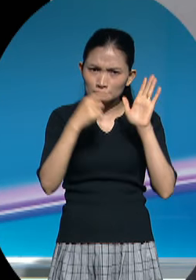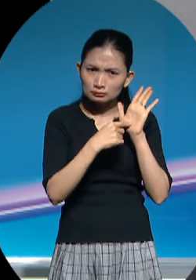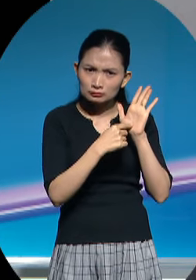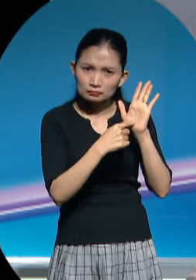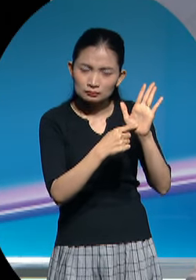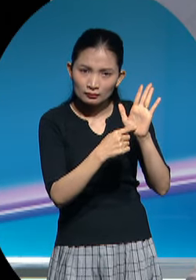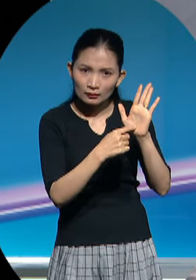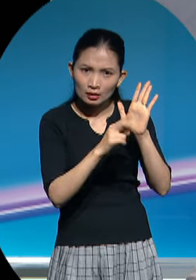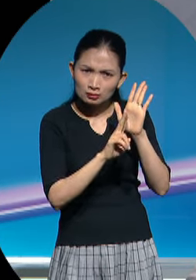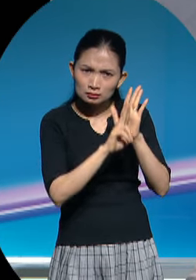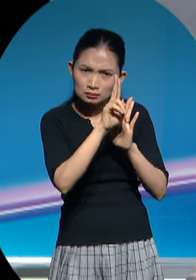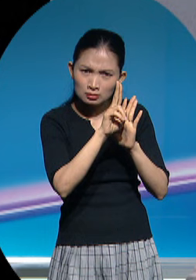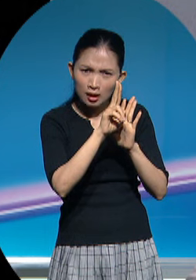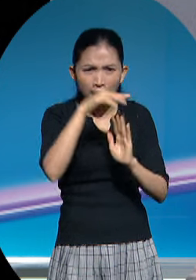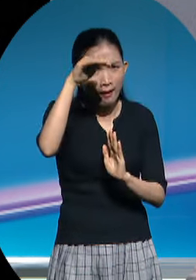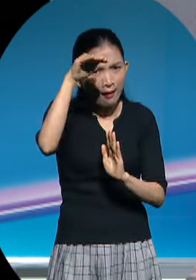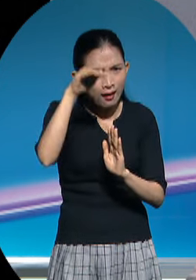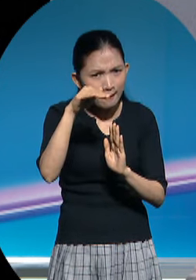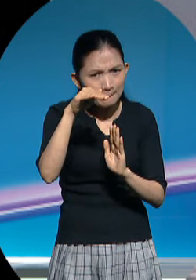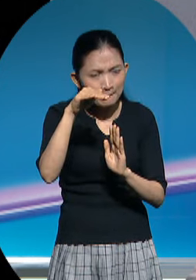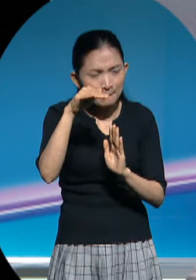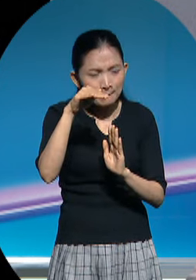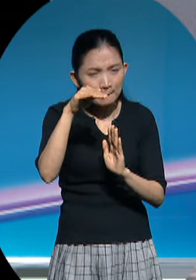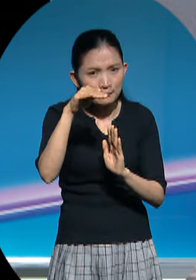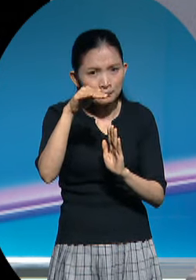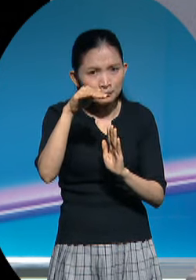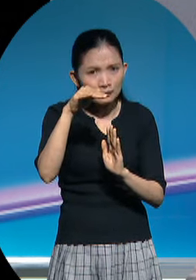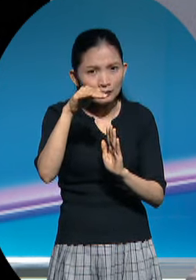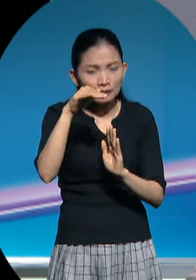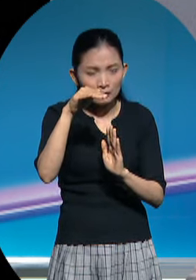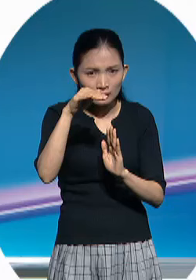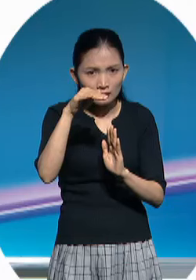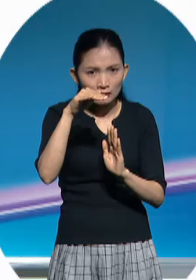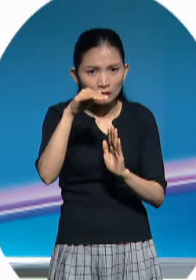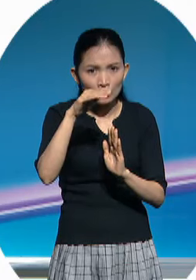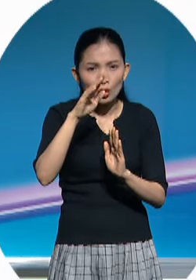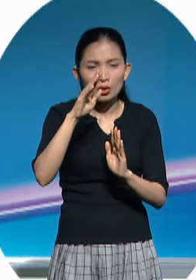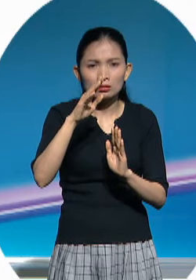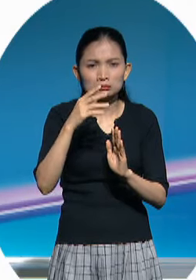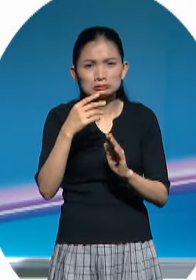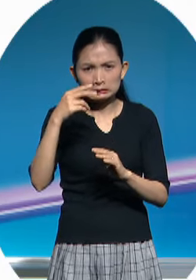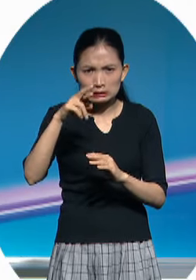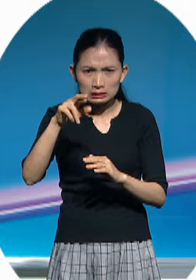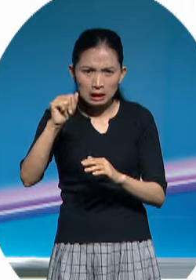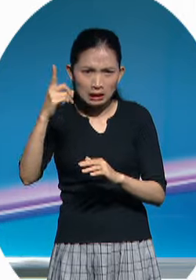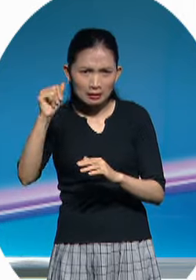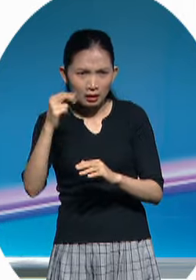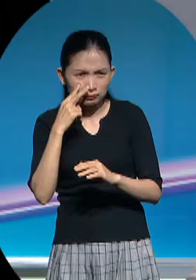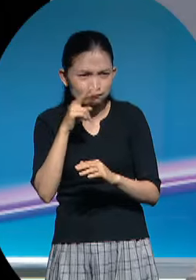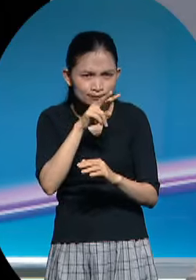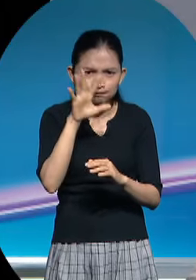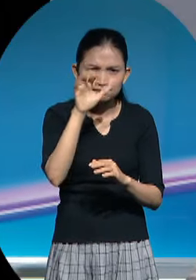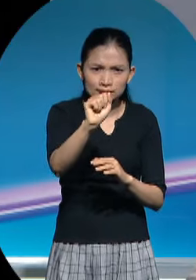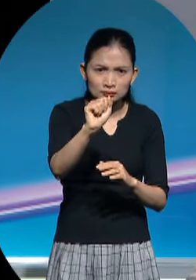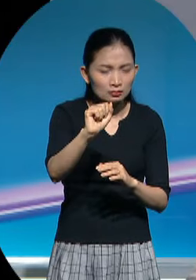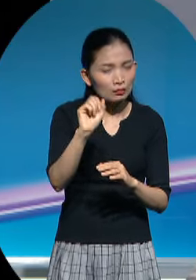Hwasan-2 bay ở độ cao thấp. Tên lửa này sử dụng động cơ phản lực, bay thấp và cơ động, khiến chúng khó bị radar phát hiện và đánh chặn. Các sọc